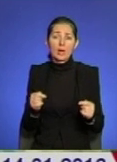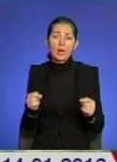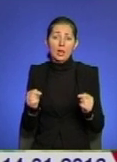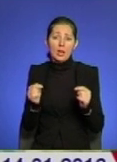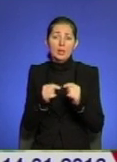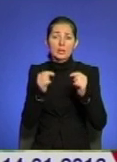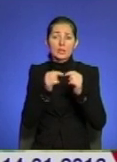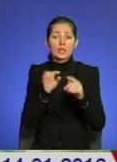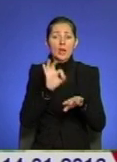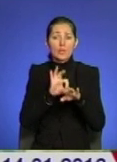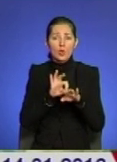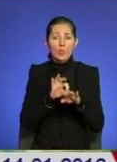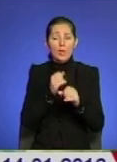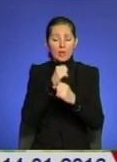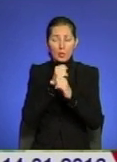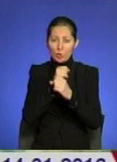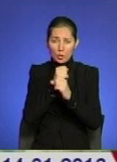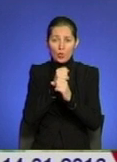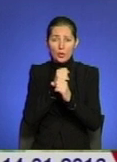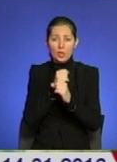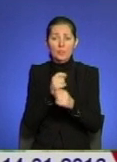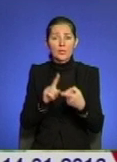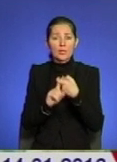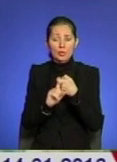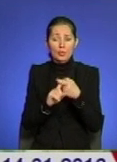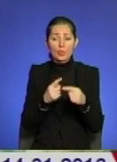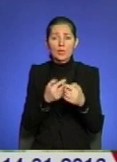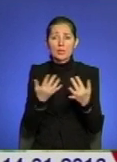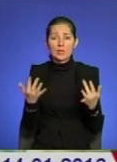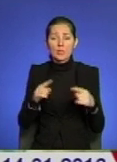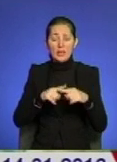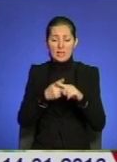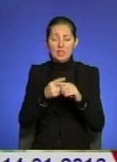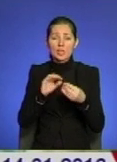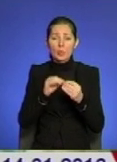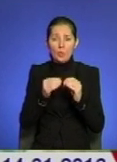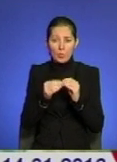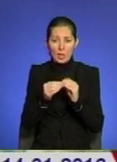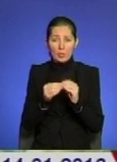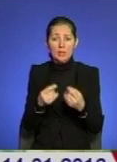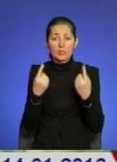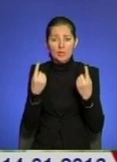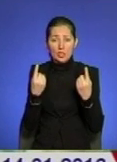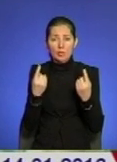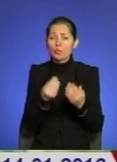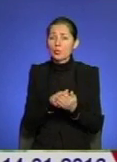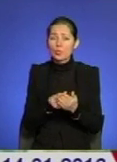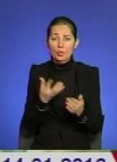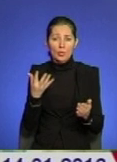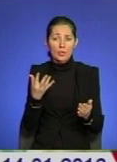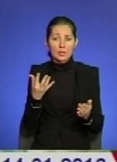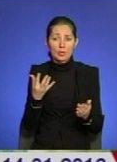Діагностиці, власне, лабораторній, в зв'язку з цілим рядом технічних проблем і величезною